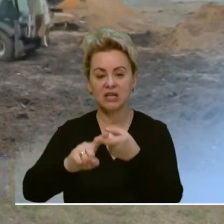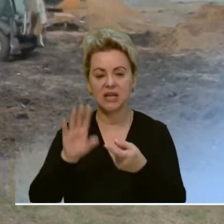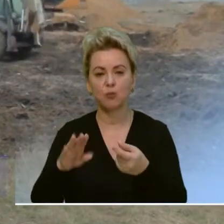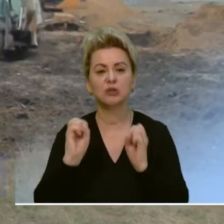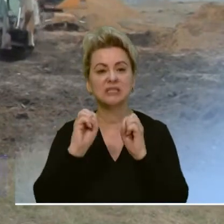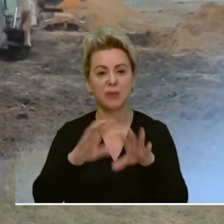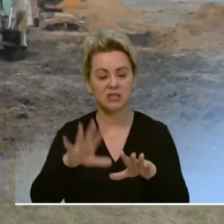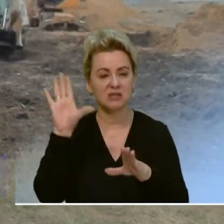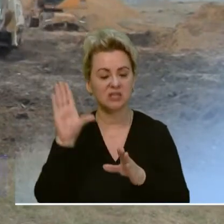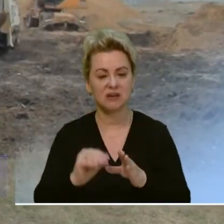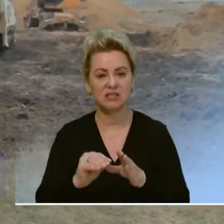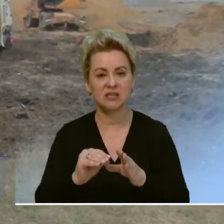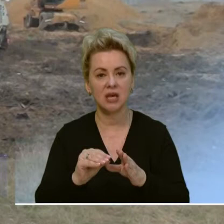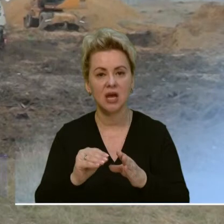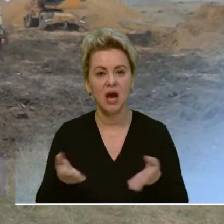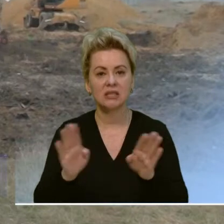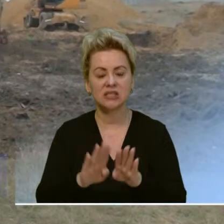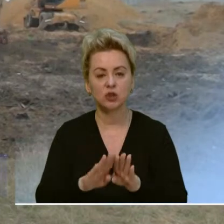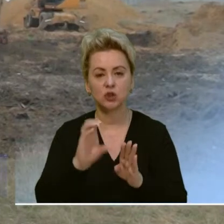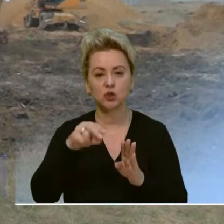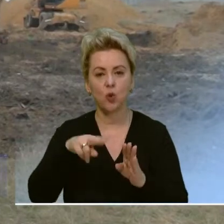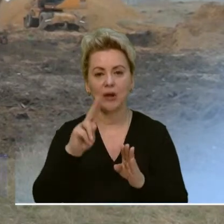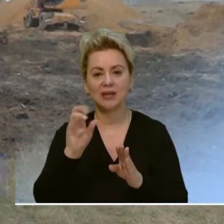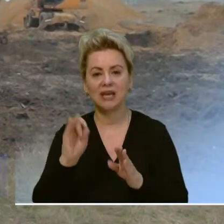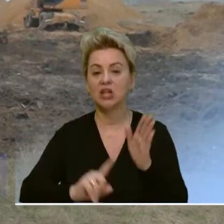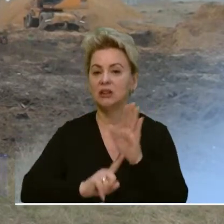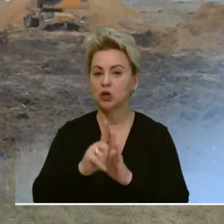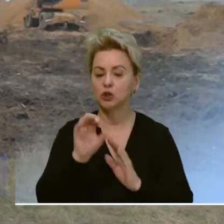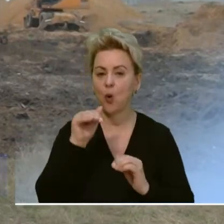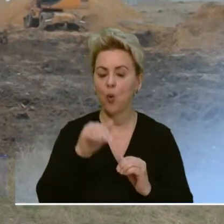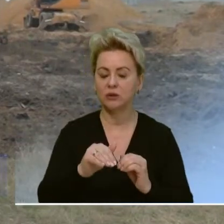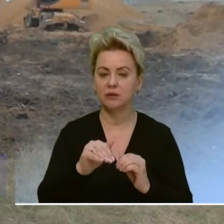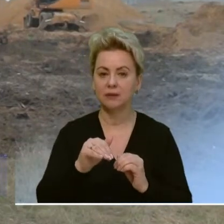сбрасываться все хозбытовые стоки. Начинается она от...